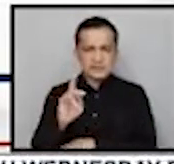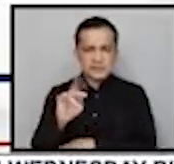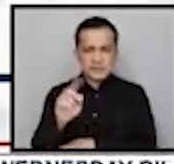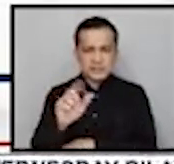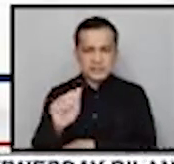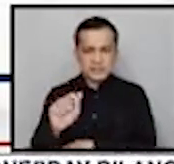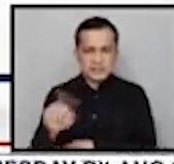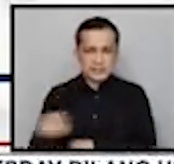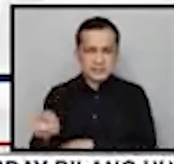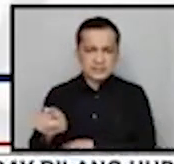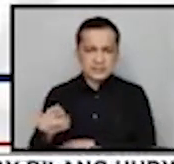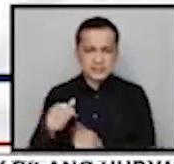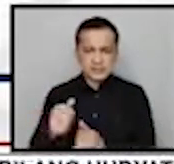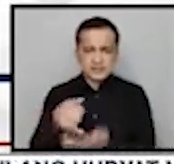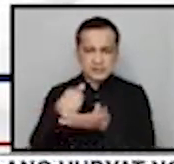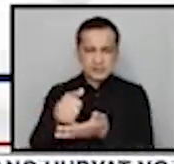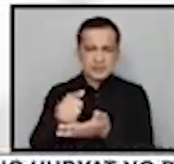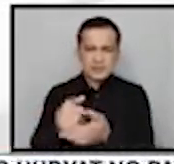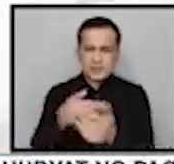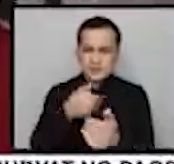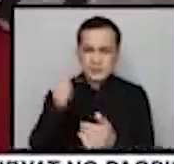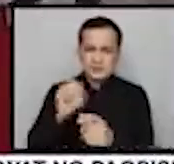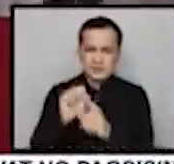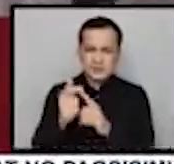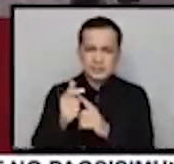ng parangal bilang Outstanding Social Issue